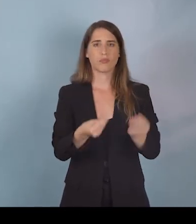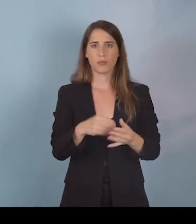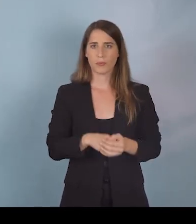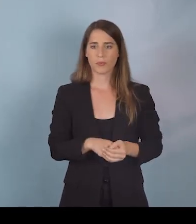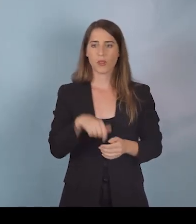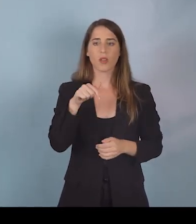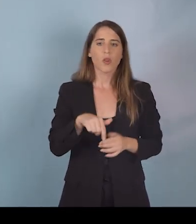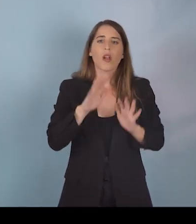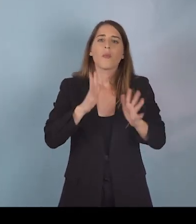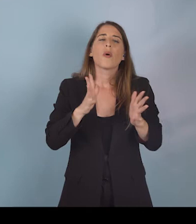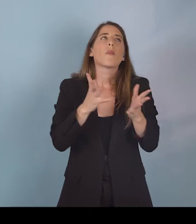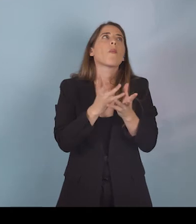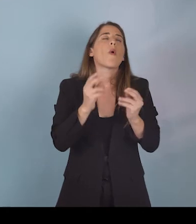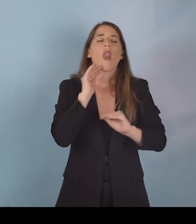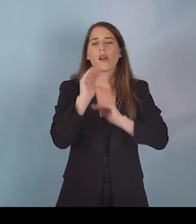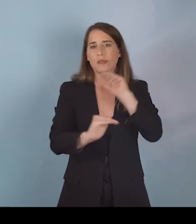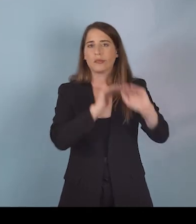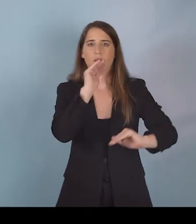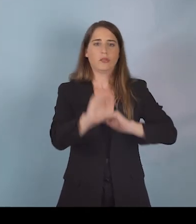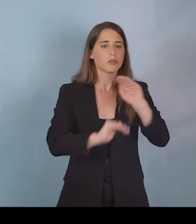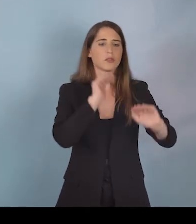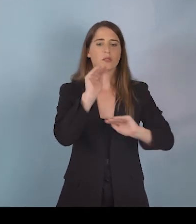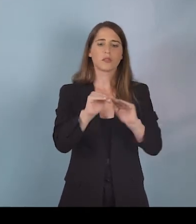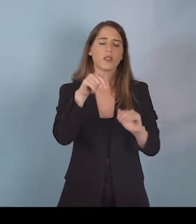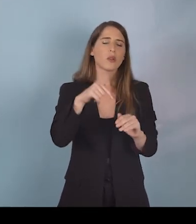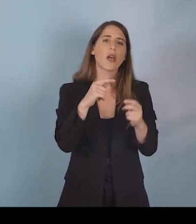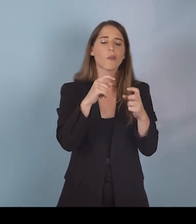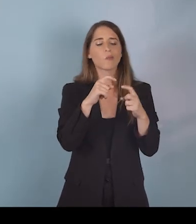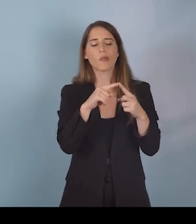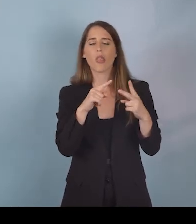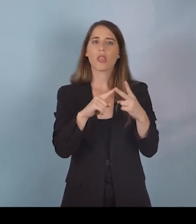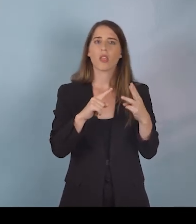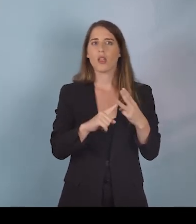και επιπλέον δημιουργεί έντονα προβλήματα στην κοινότητά μας.